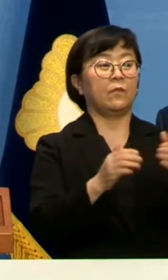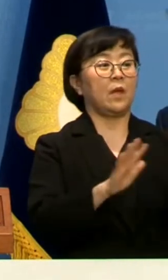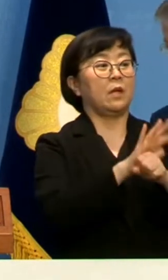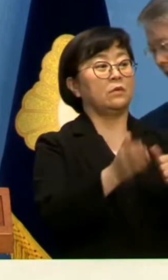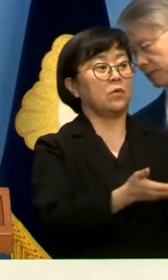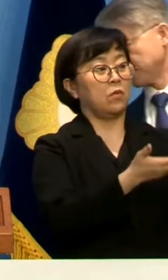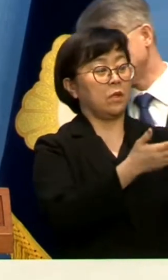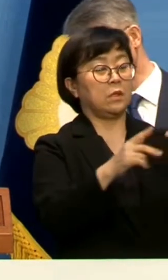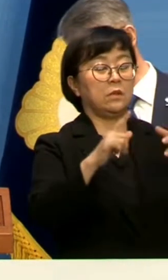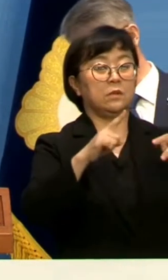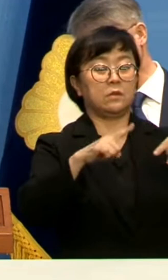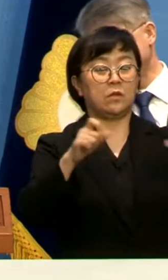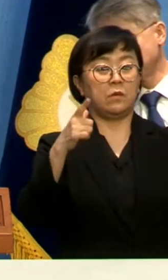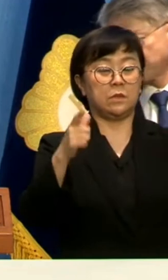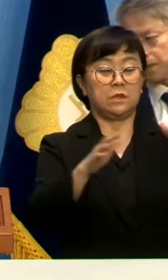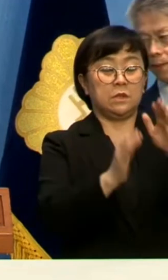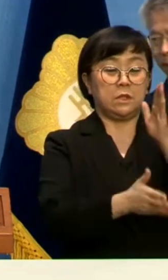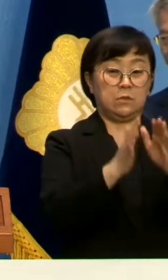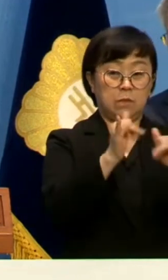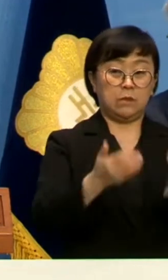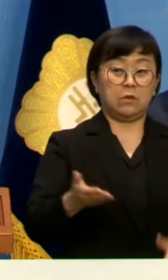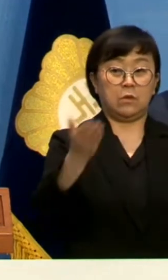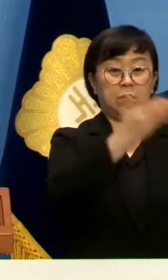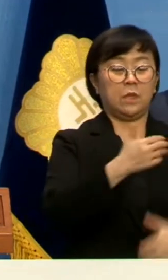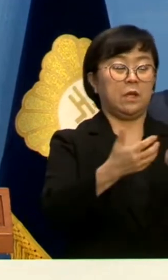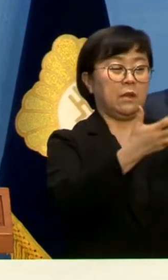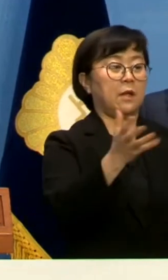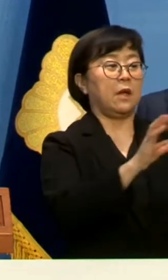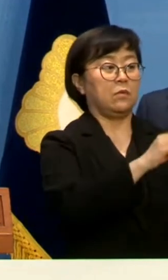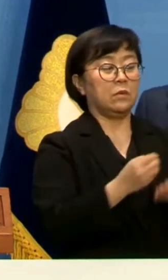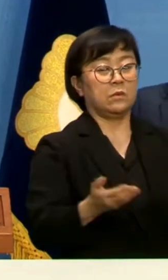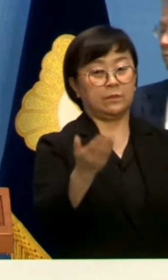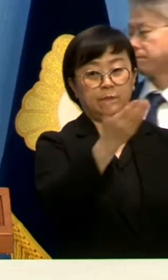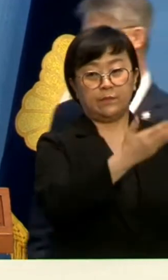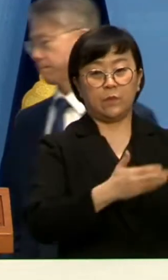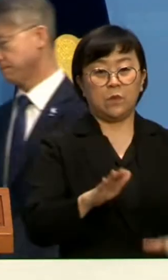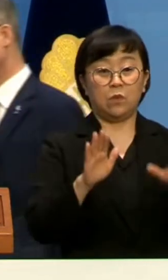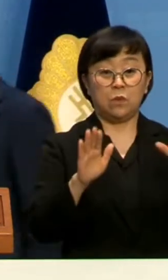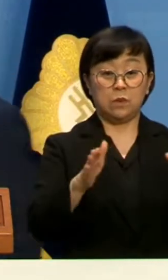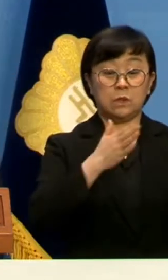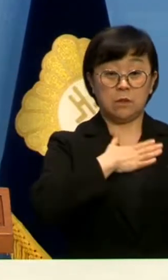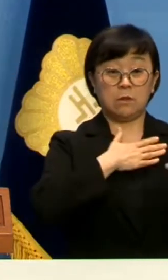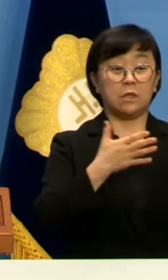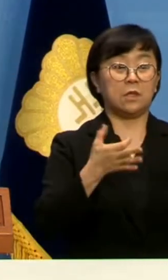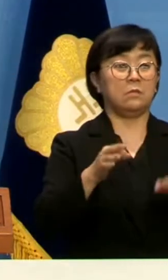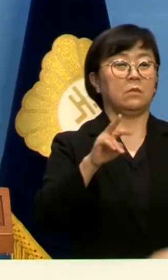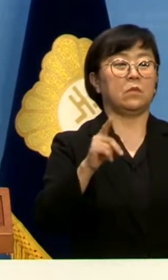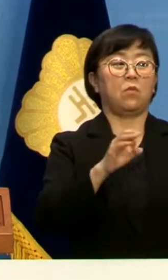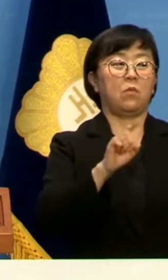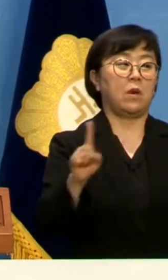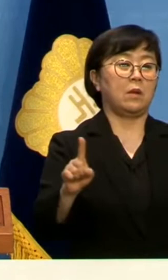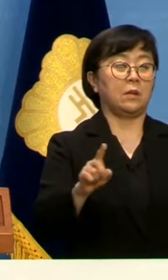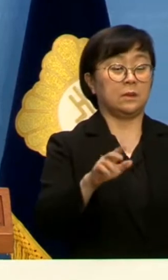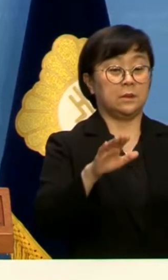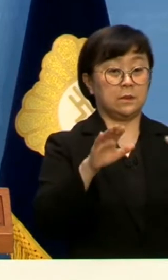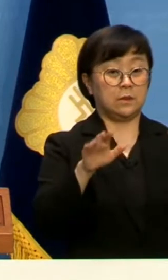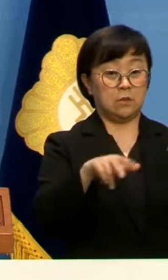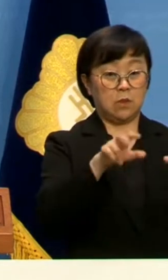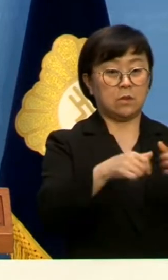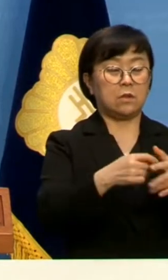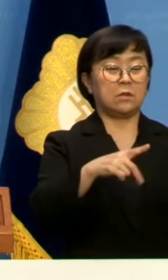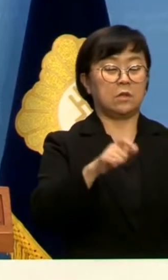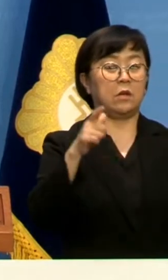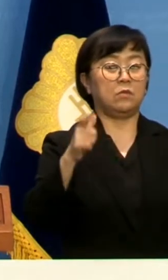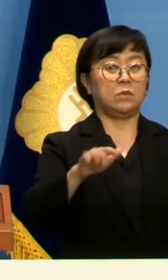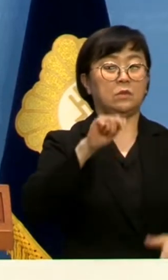사랑하고 존경하는 서대문 시민 여러분, 그리고 당원 동지 여러분, 오늘 저 김동화는 이 자리에서